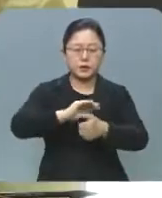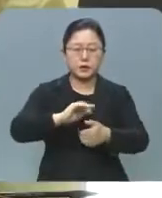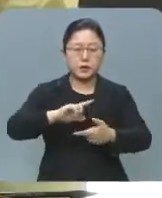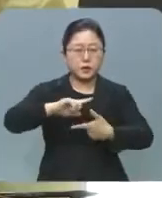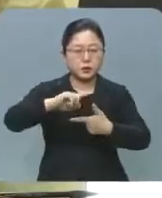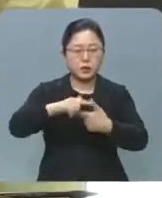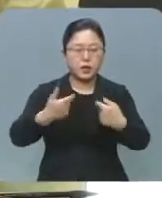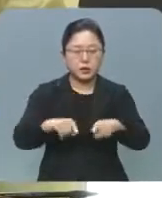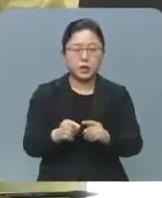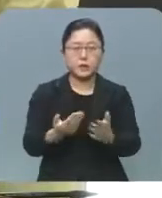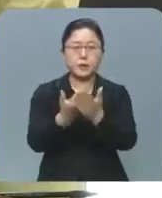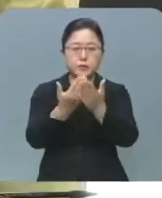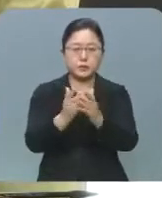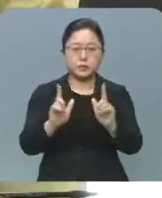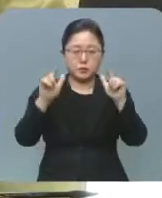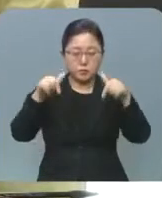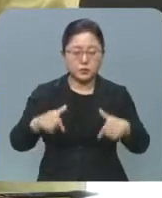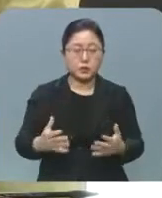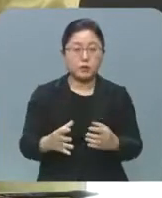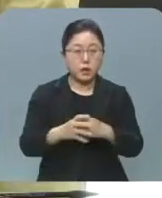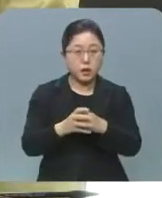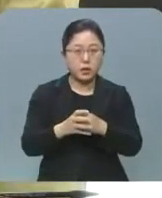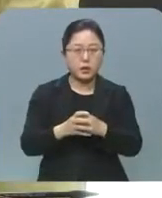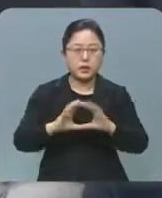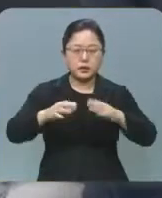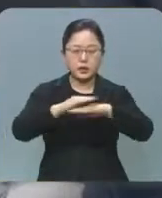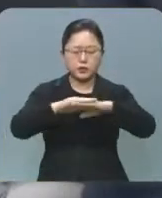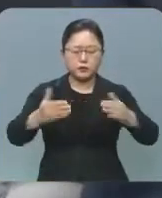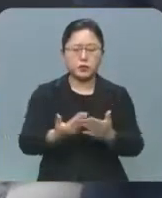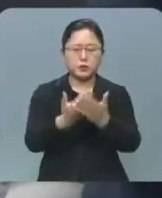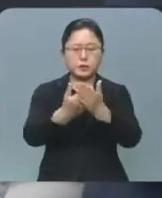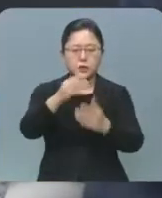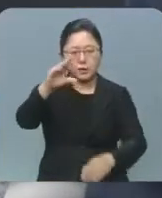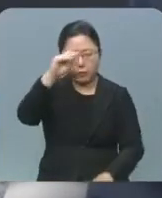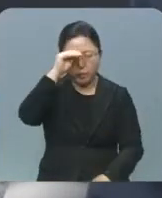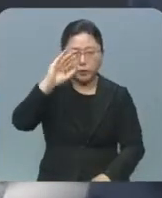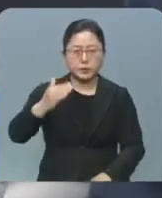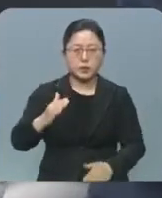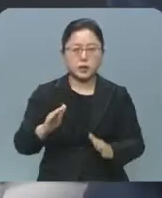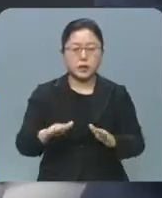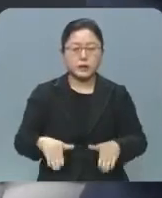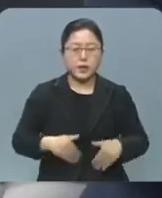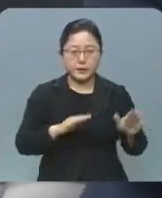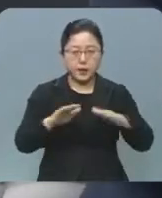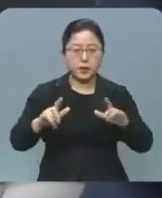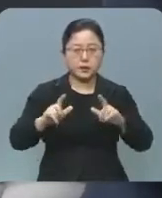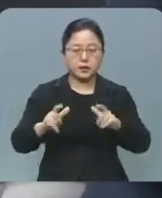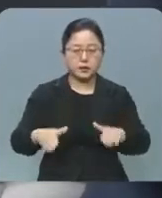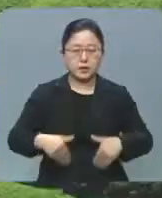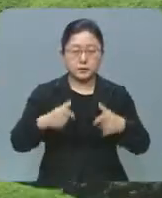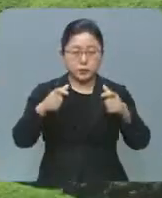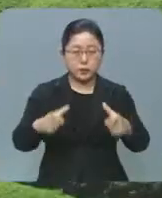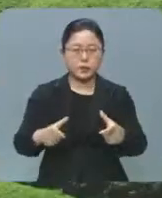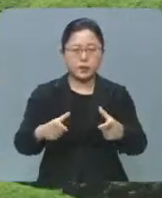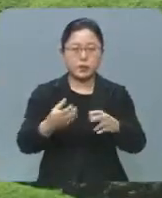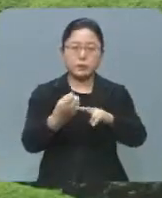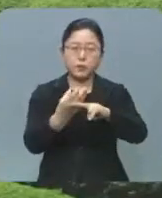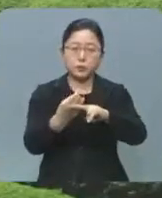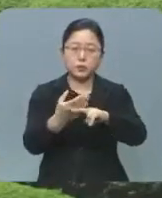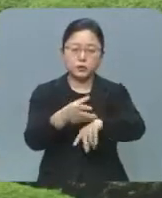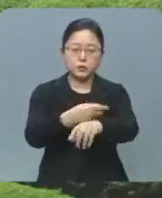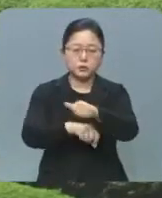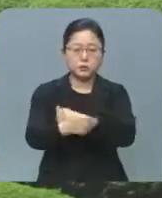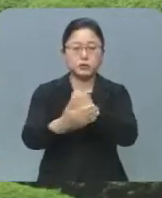상생 발전과 동서 화합, 더 나아가 국가 균형 발전의 모범이 될 남해안 남중권에서 개최돼야 한다며 보성군의